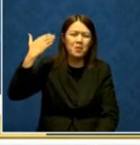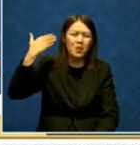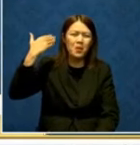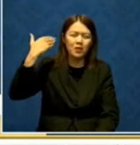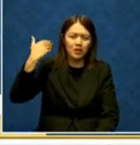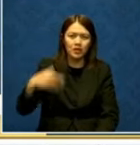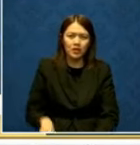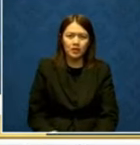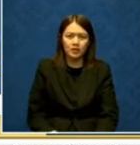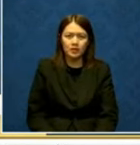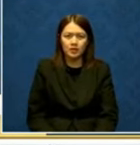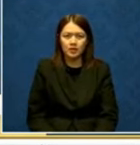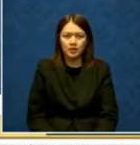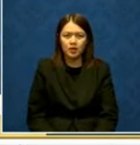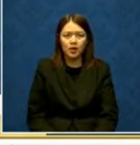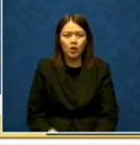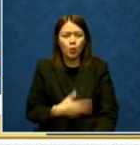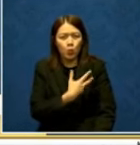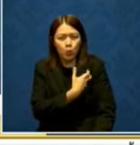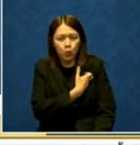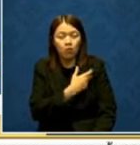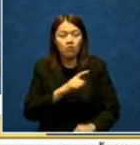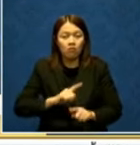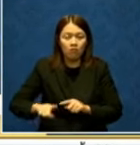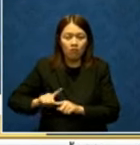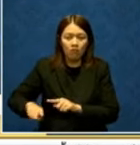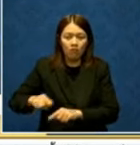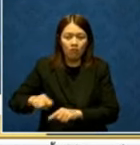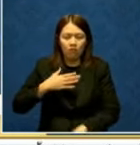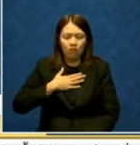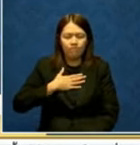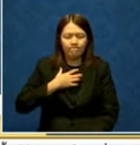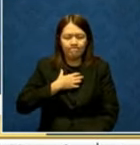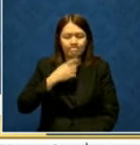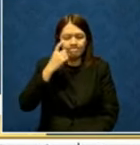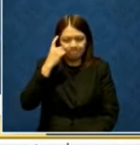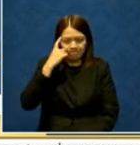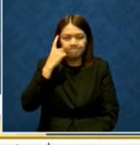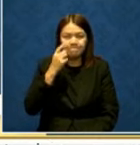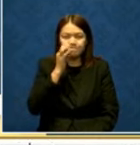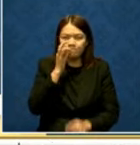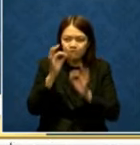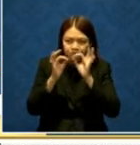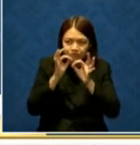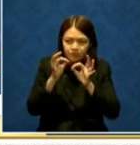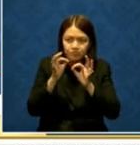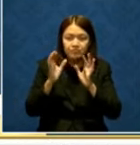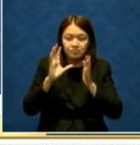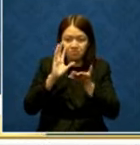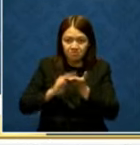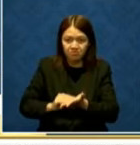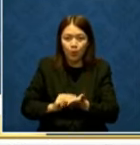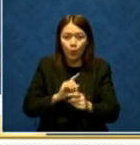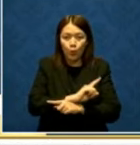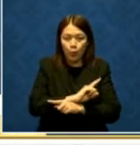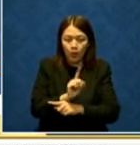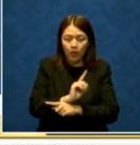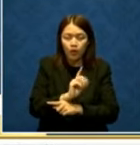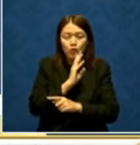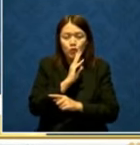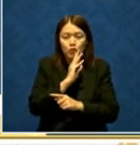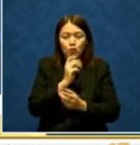นะครับเรื่องของเ่อวัคซีนต่างๆเนี่ยผมก็อยากจะรู้ว่าเรื่องที่ร้องเรียนมาเนี้ยรับมาวันไหนและท่านได้